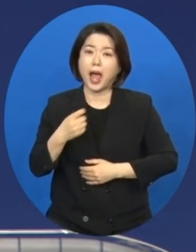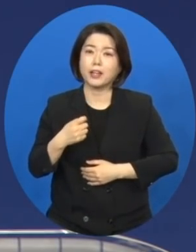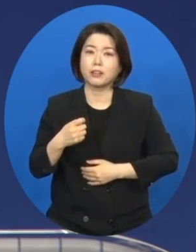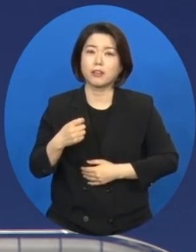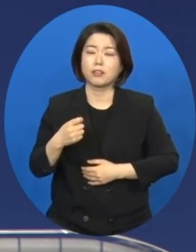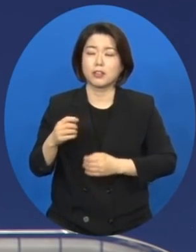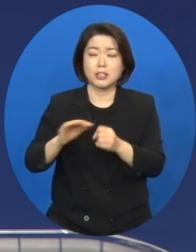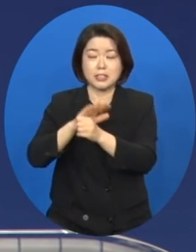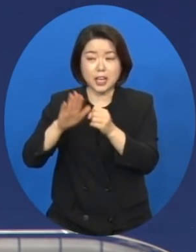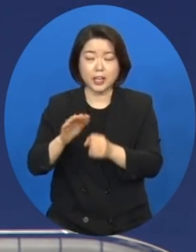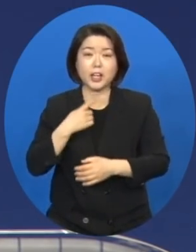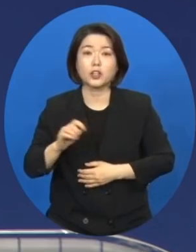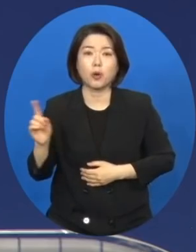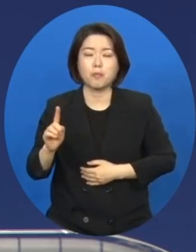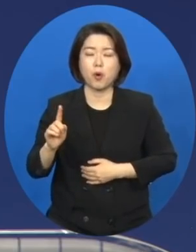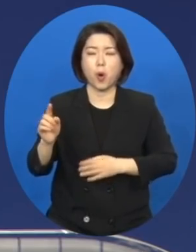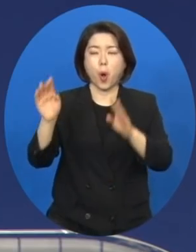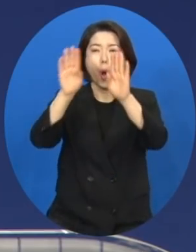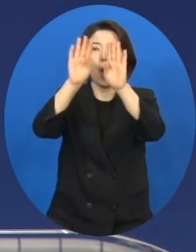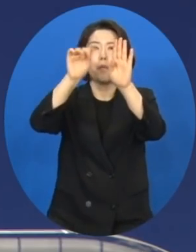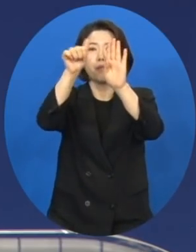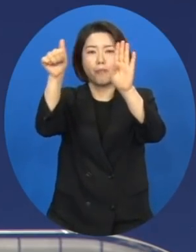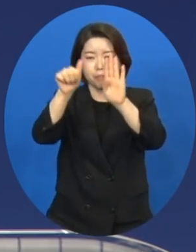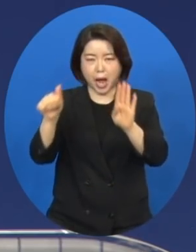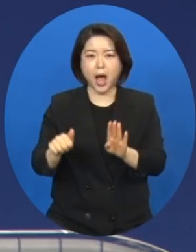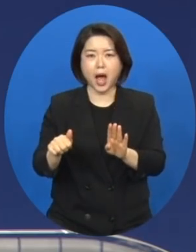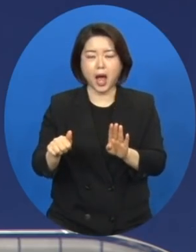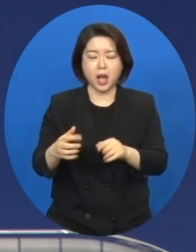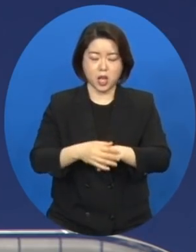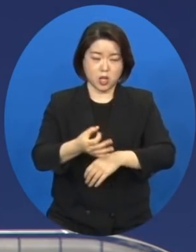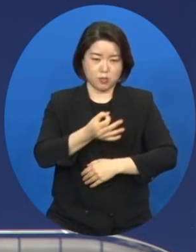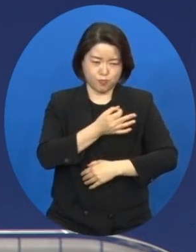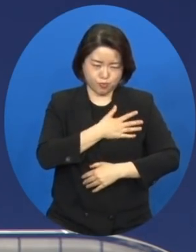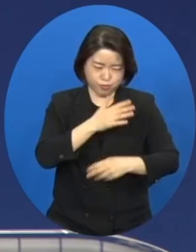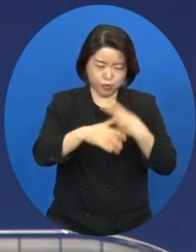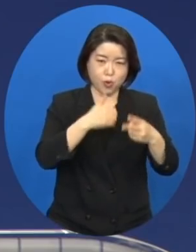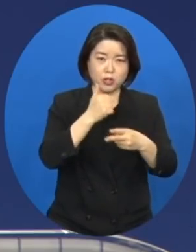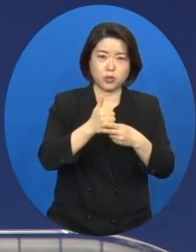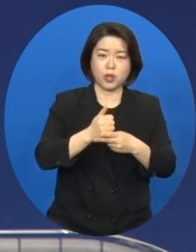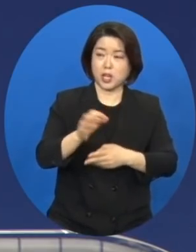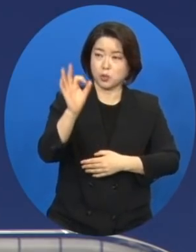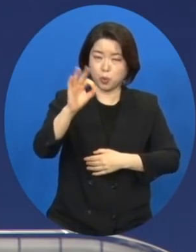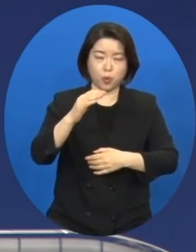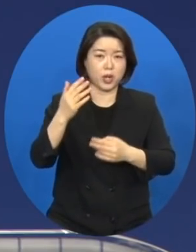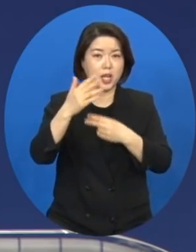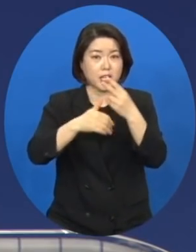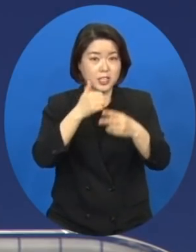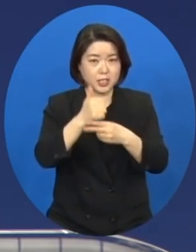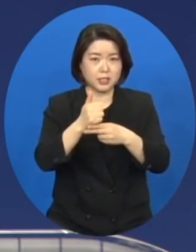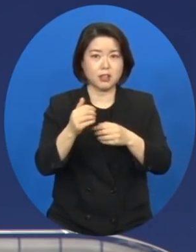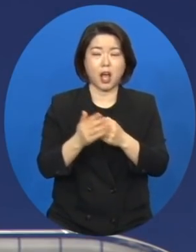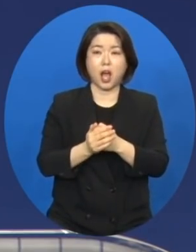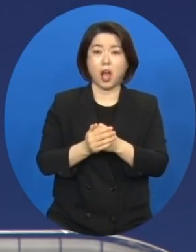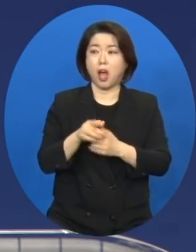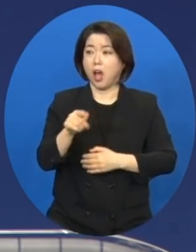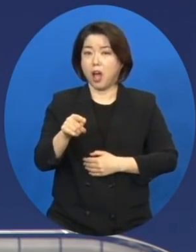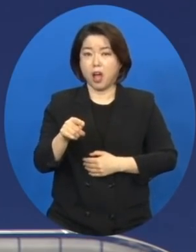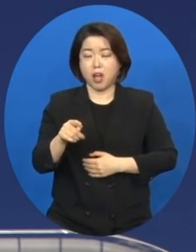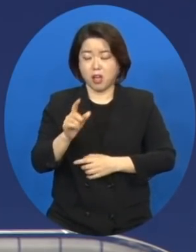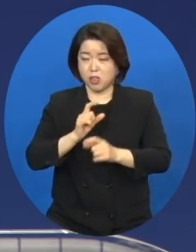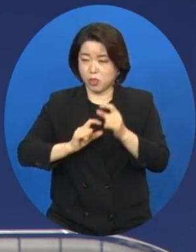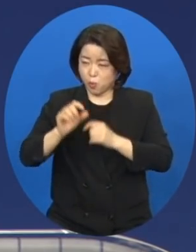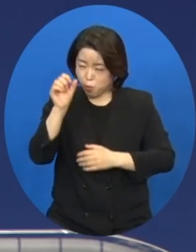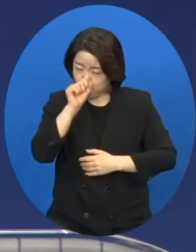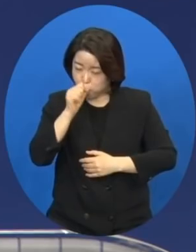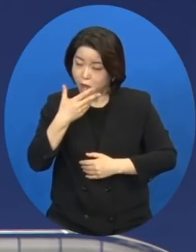신이라고 했습니다. 풍요의 신입니다. 부의 신입니다. 돈의 신입니다. 만몬입니다. 그러면 더 행복해야 되잖아요.